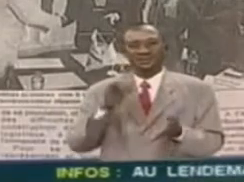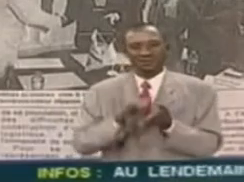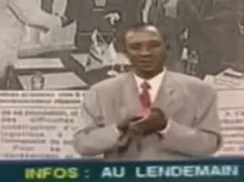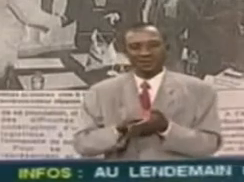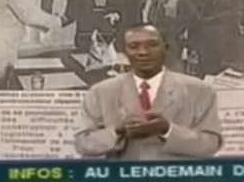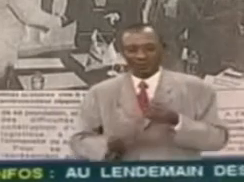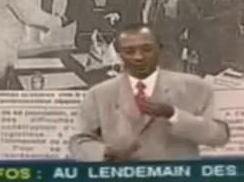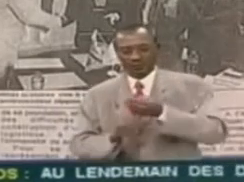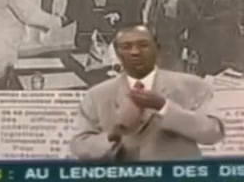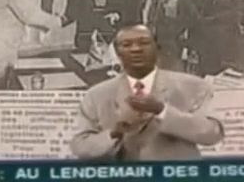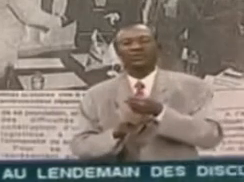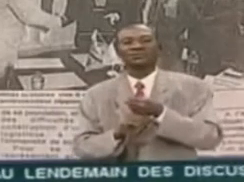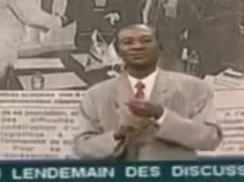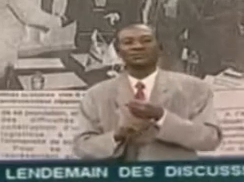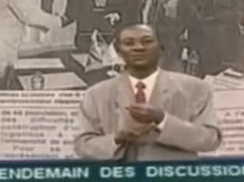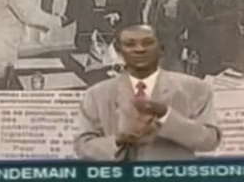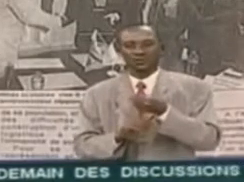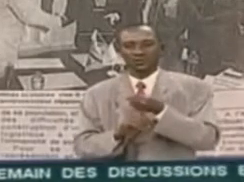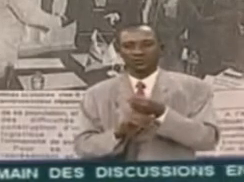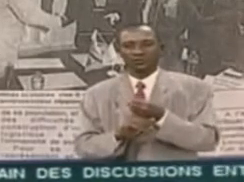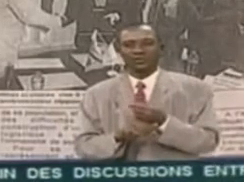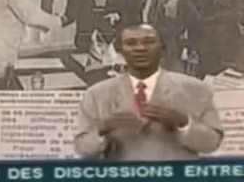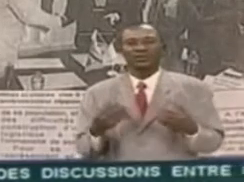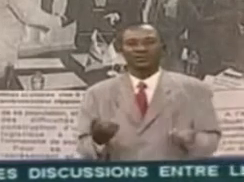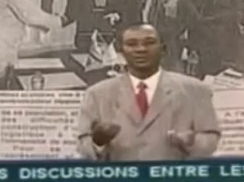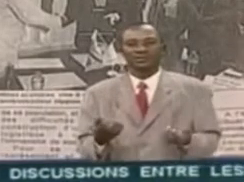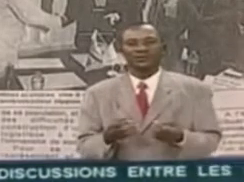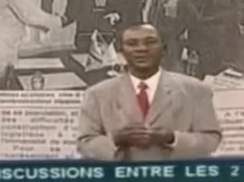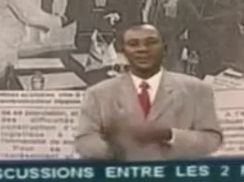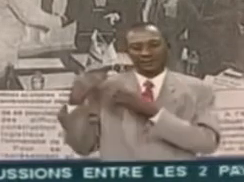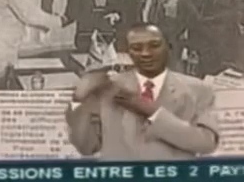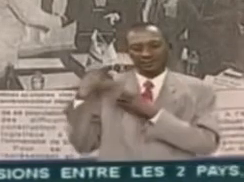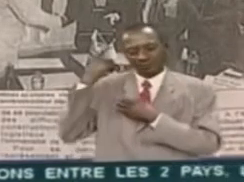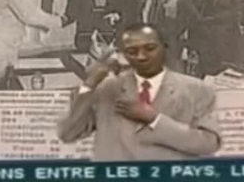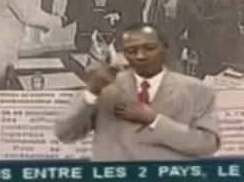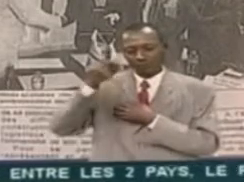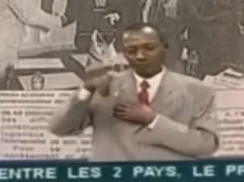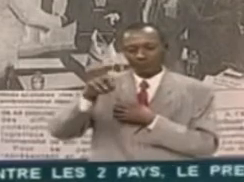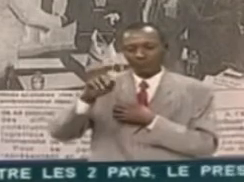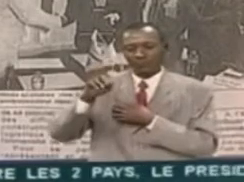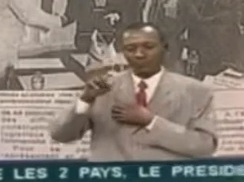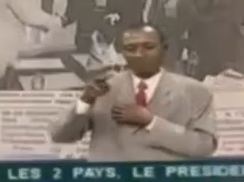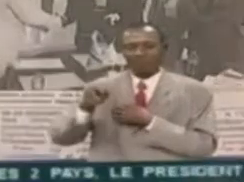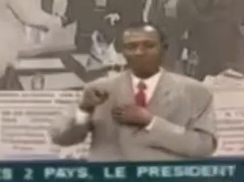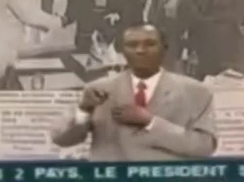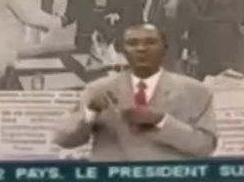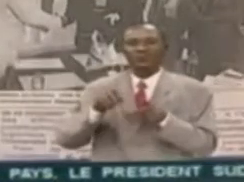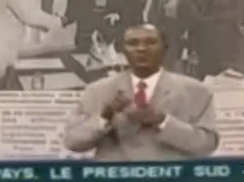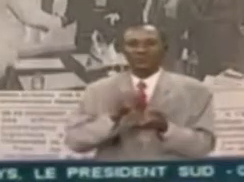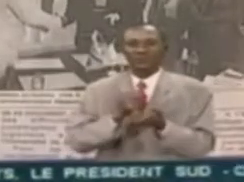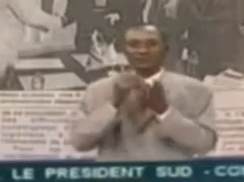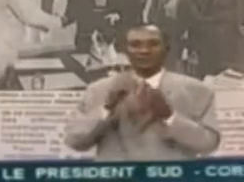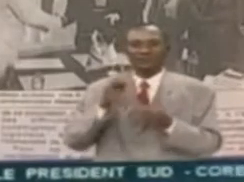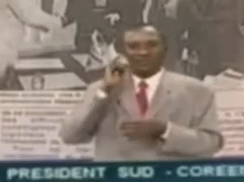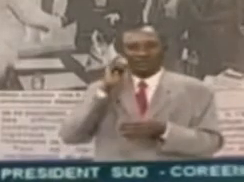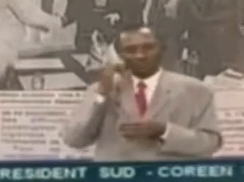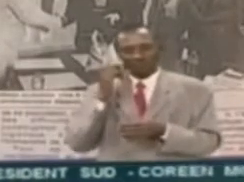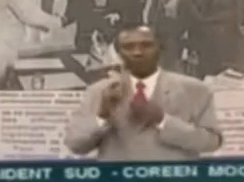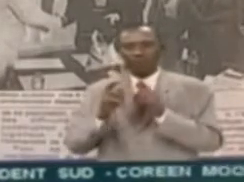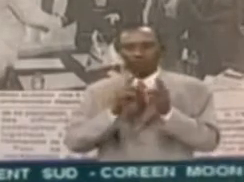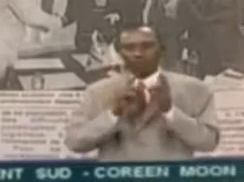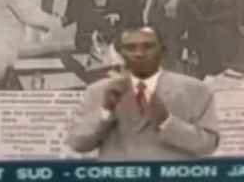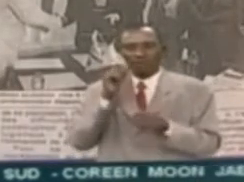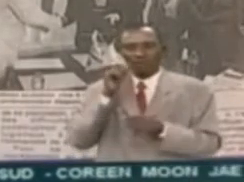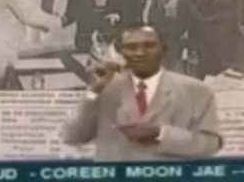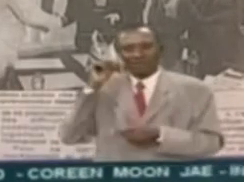alimentaire intervenue hier jeudi entre les deux pays du PAM en RDC et l'ambassadeur du Japon, Elliott Forum des As. La cérémonie a eu lieu